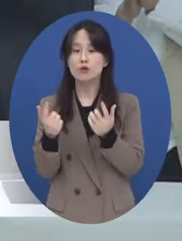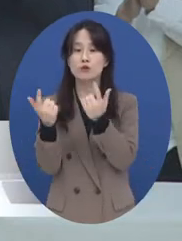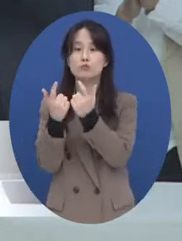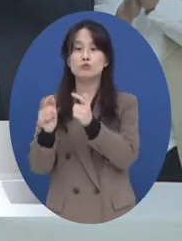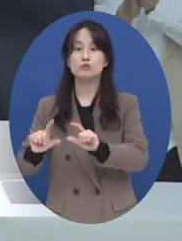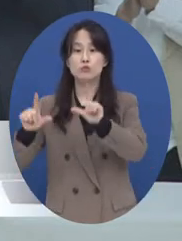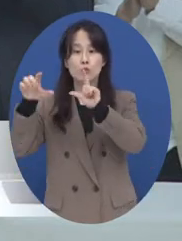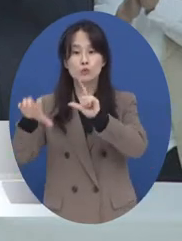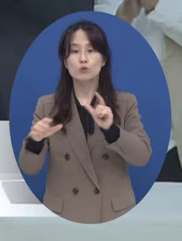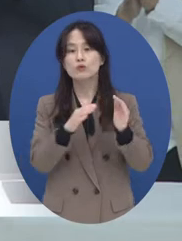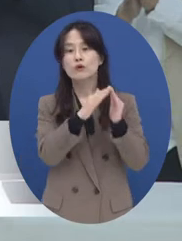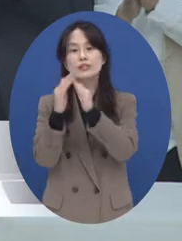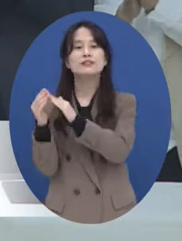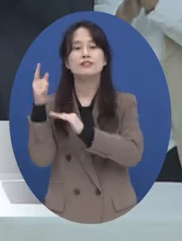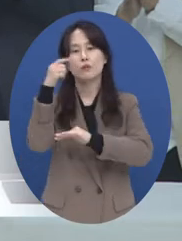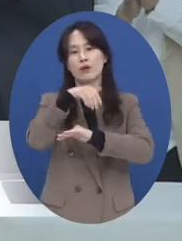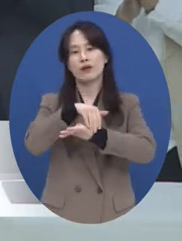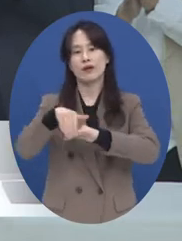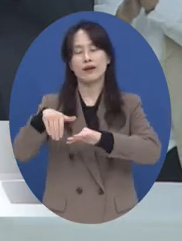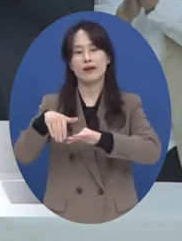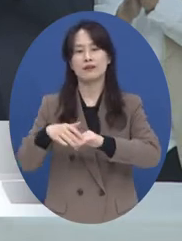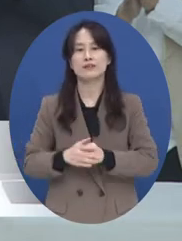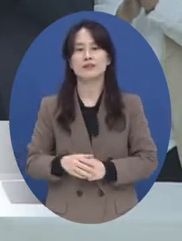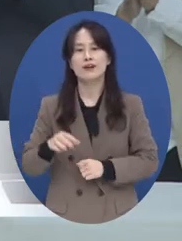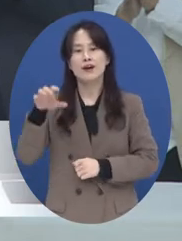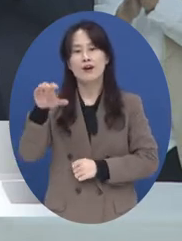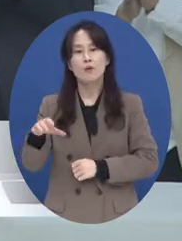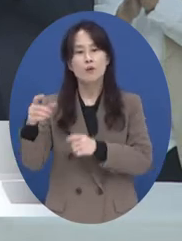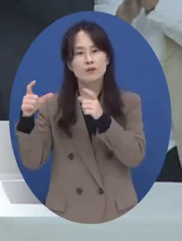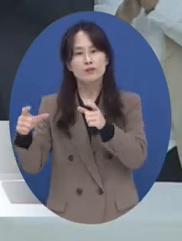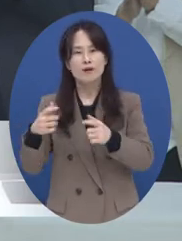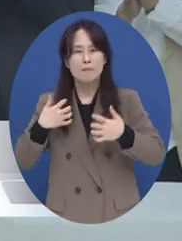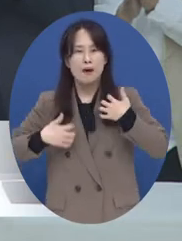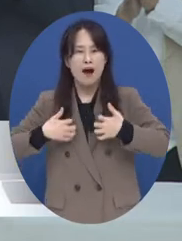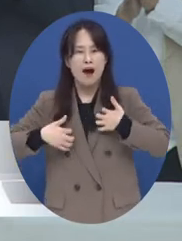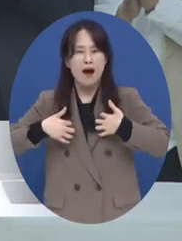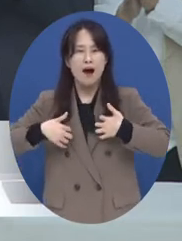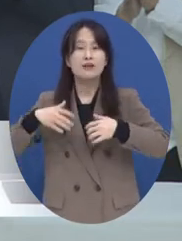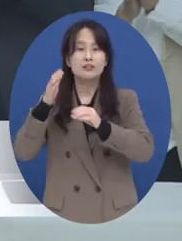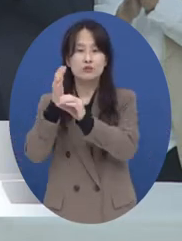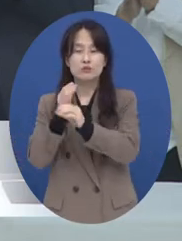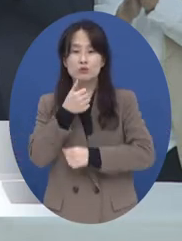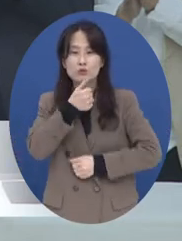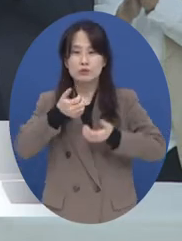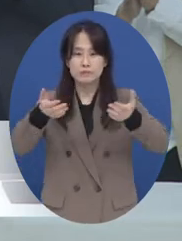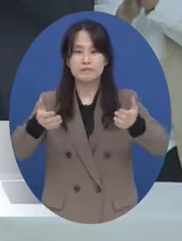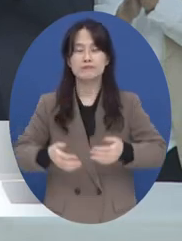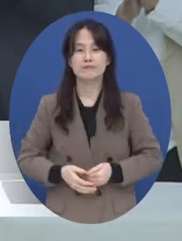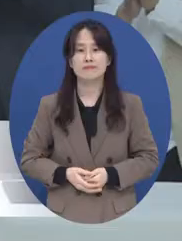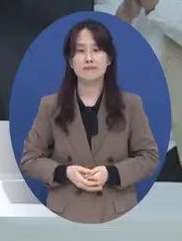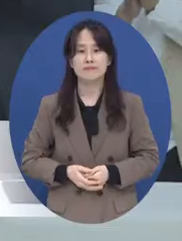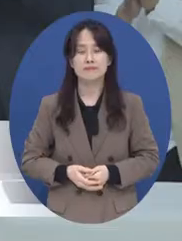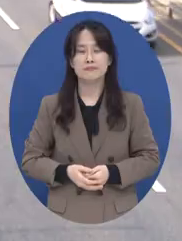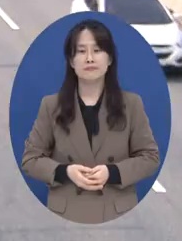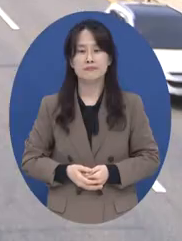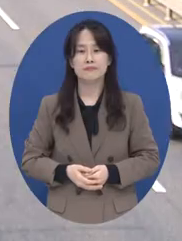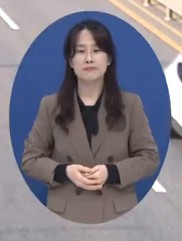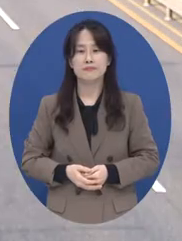북동부 지역으로 새 둥지를 틀게 됐습니다. 해당 지역들은 크게 반기고 있습니다. 최지영 기자의 보도입니다.